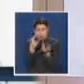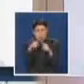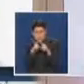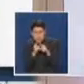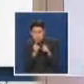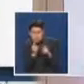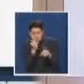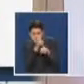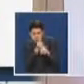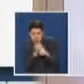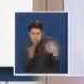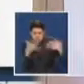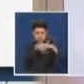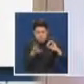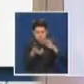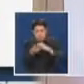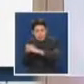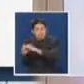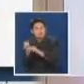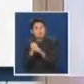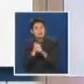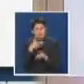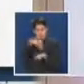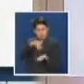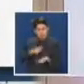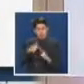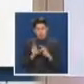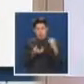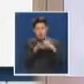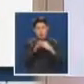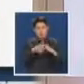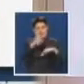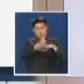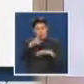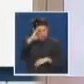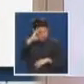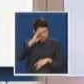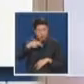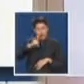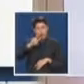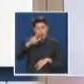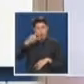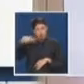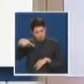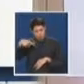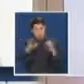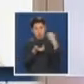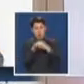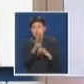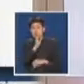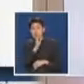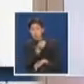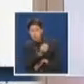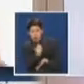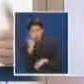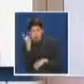ริมจากการทำงานของเจ้าหน้าที่ที่อยู่ในระดับพื้นที่โดยร่วมกับทางเหล่าทัพแล้วก็ทางปภ.ในพื้นที่คือแปลว่าถ้ามีการร